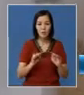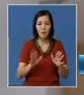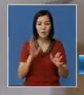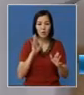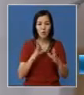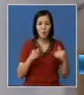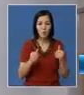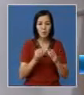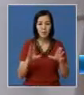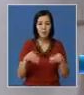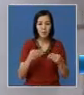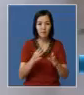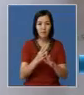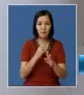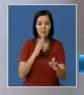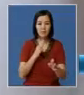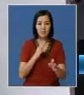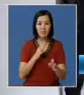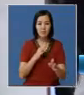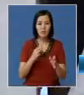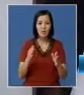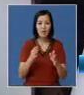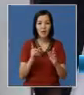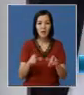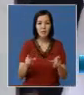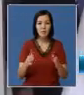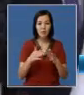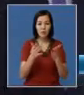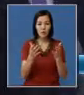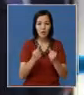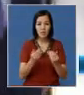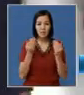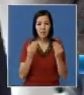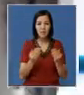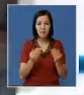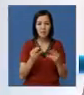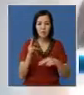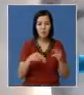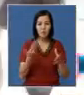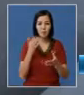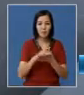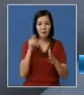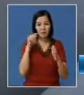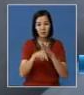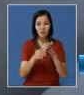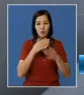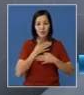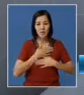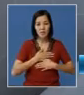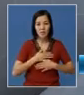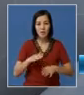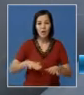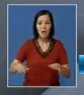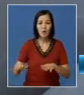үлестірілмек. Қалғанына кезекте тұрған азаматтар қоныстанады. Облыс әкімі пәтерлердің соңғы жұмыстарын пысықтап шықты. Ішін көріп риза болды, ал